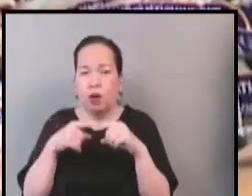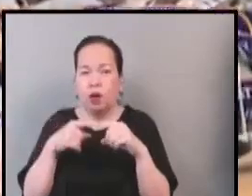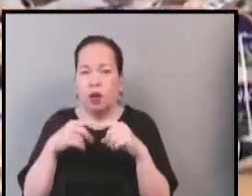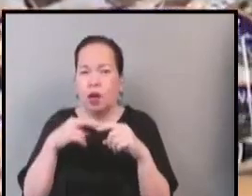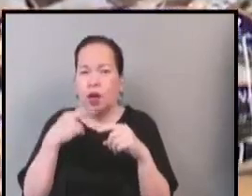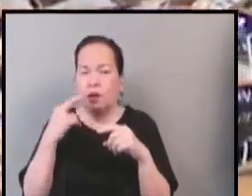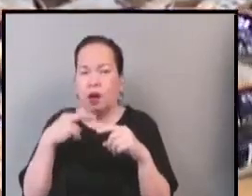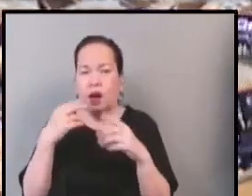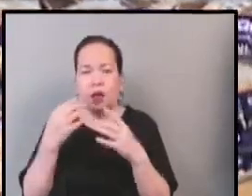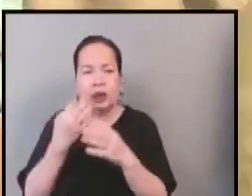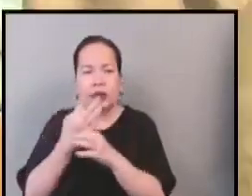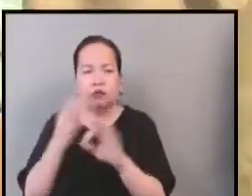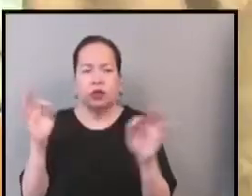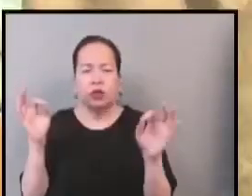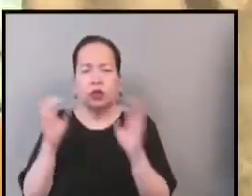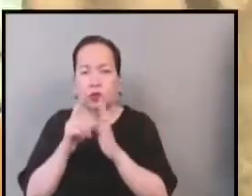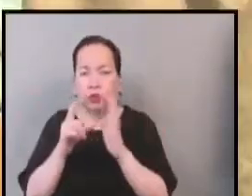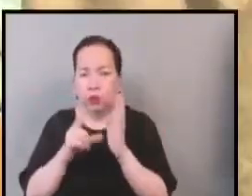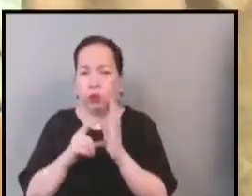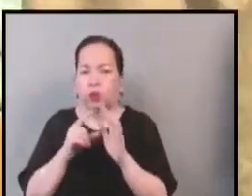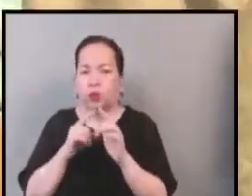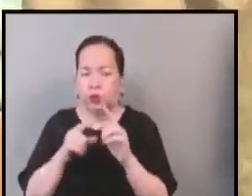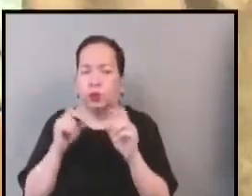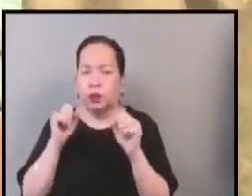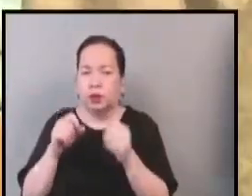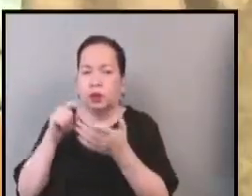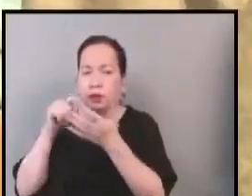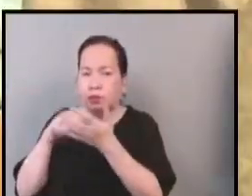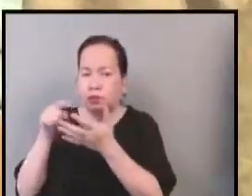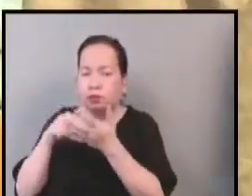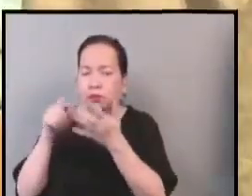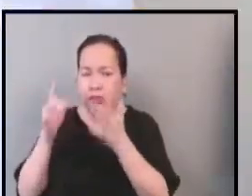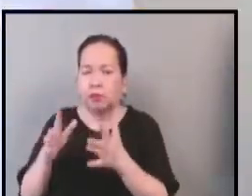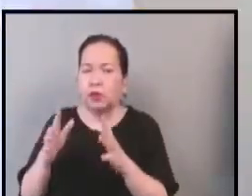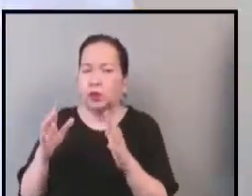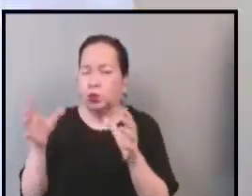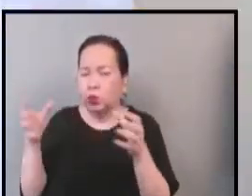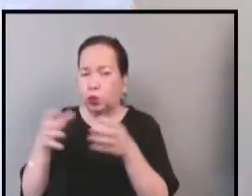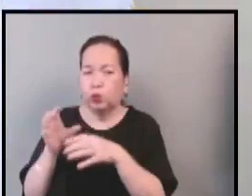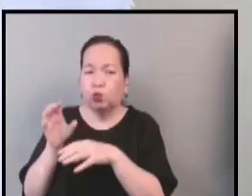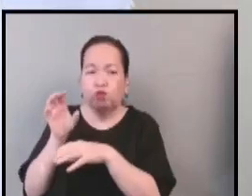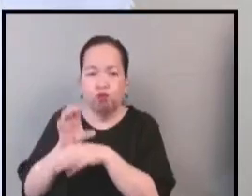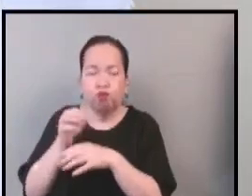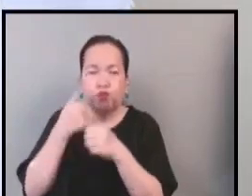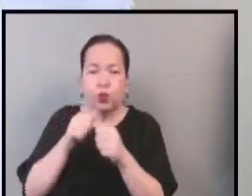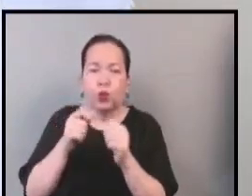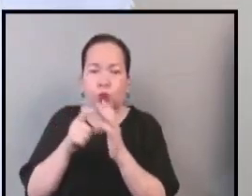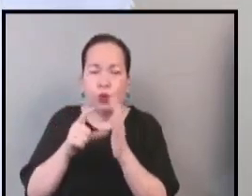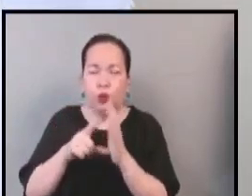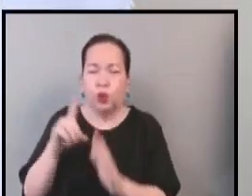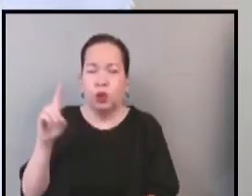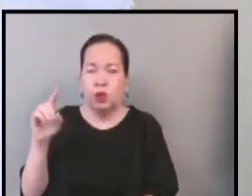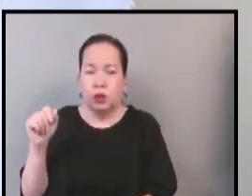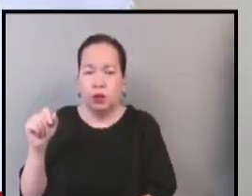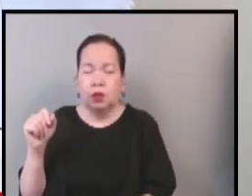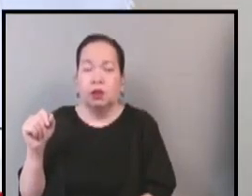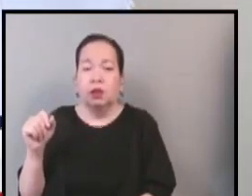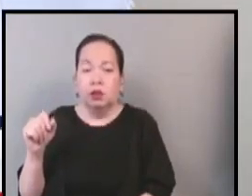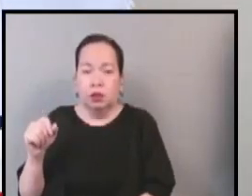Law. Pero may Inspectorate and Enforcement Unit ang DA. Yung atin pong enforcement